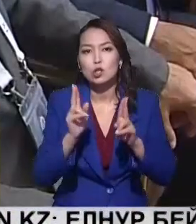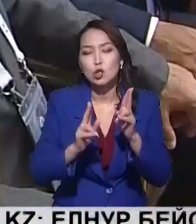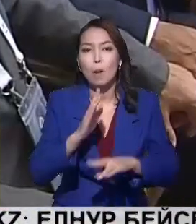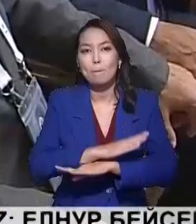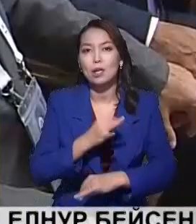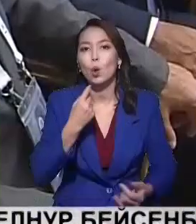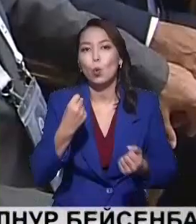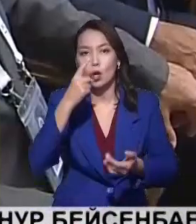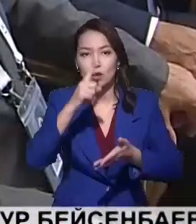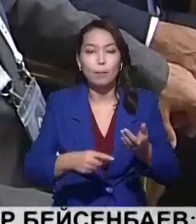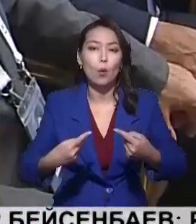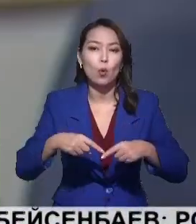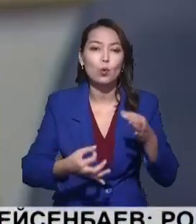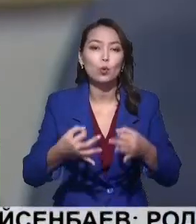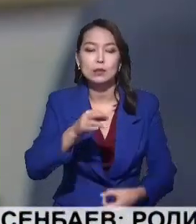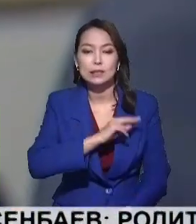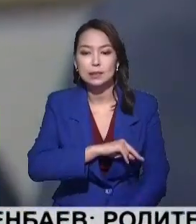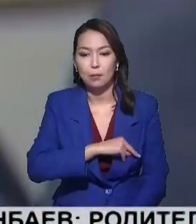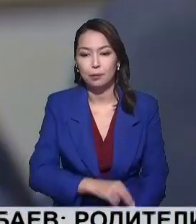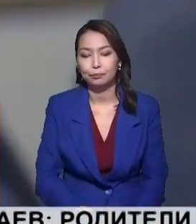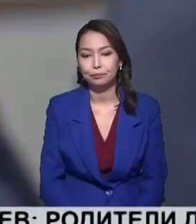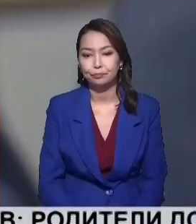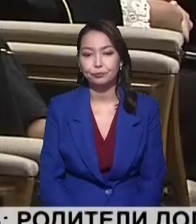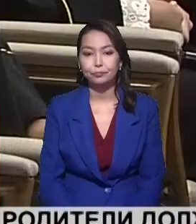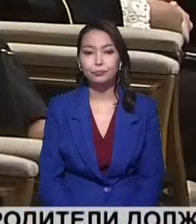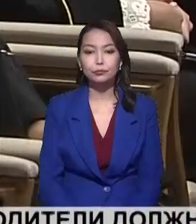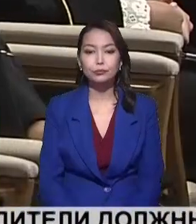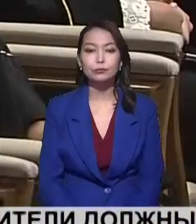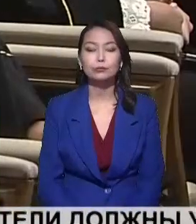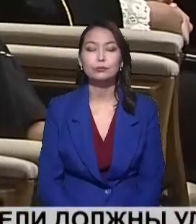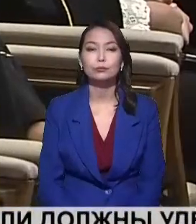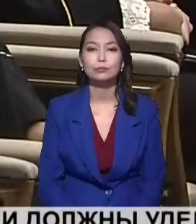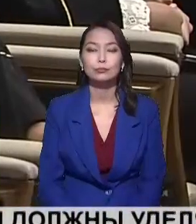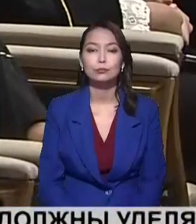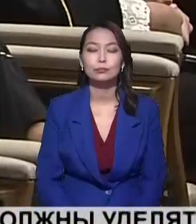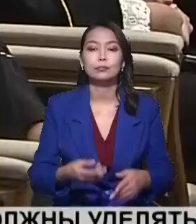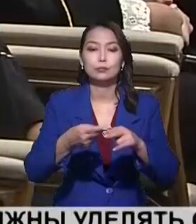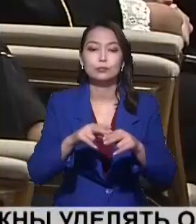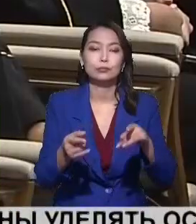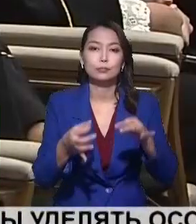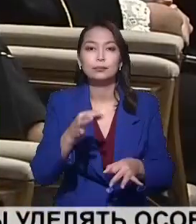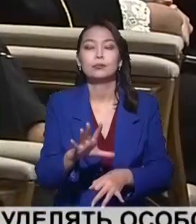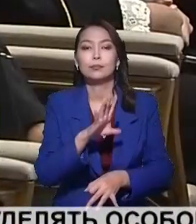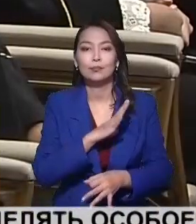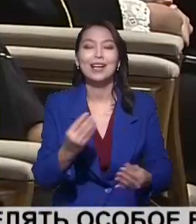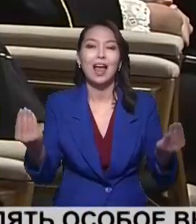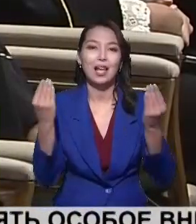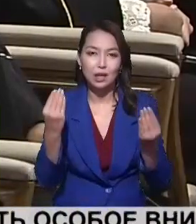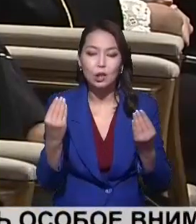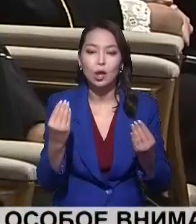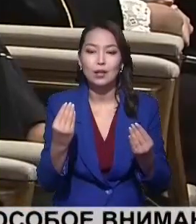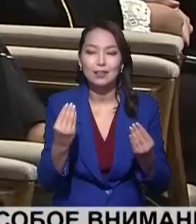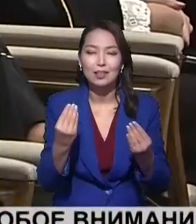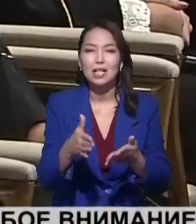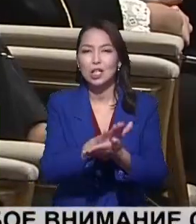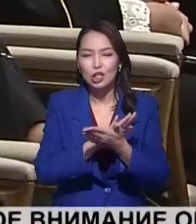укрепить доверие общества к судебной системе. Важно, чтобы судьи были эталоном